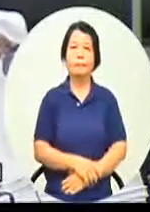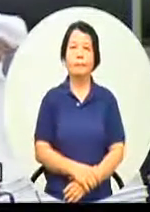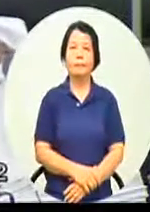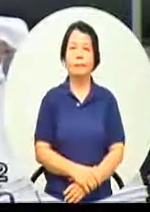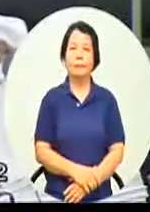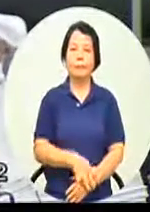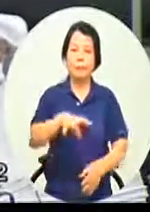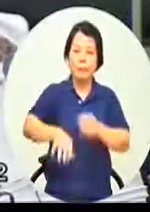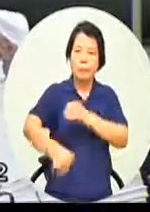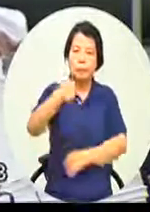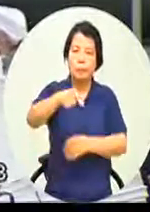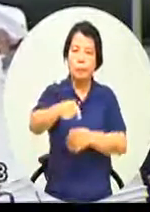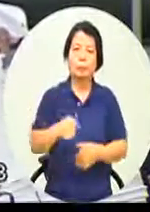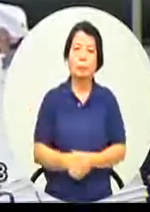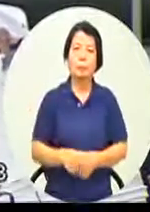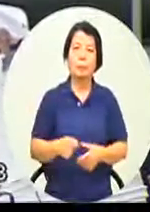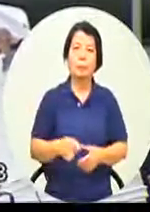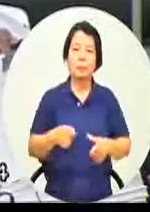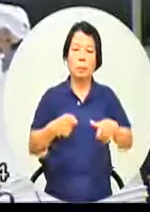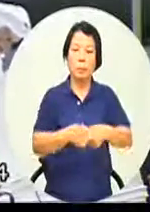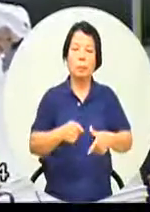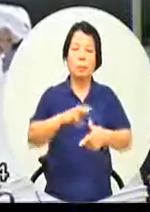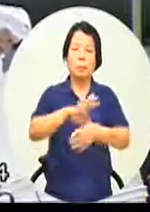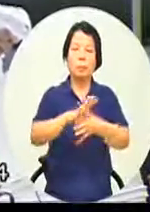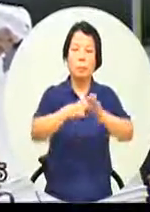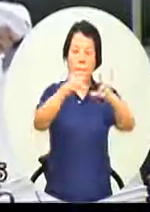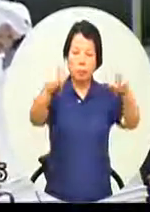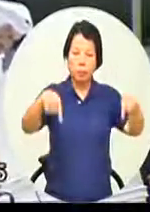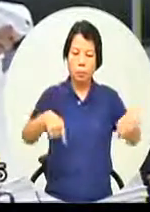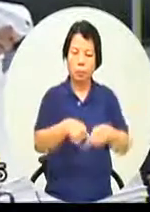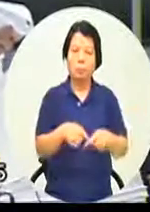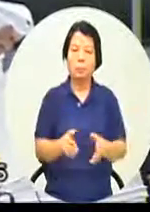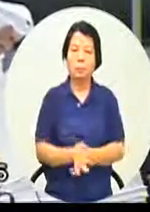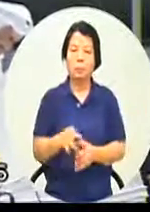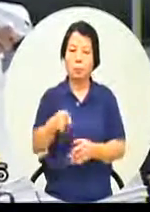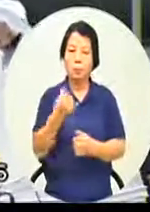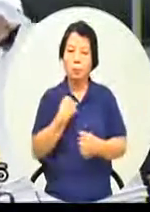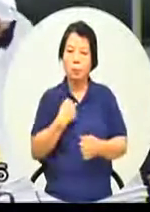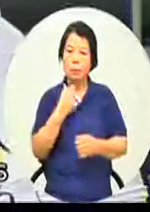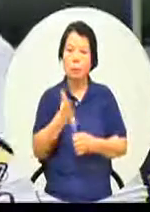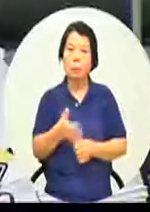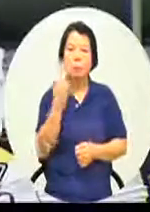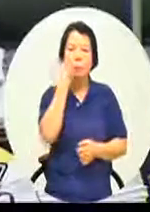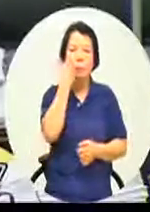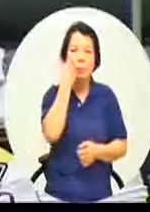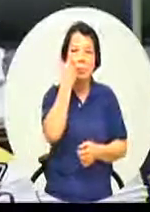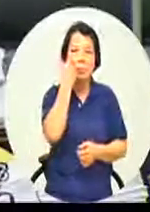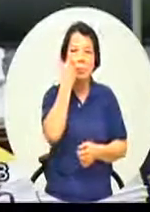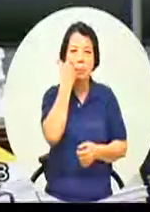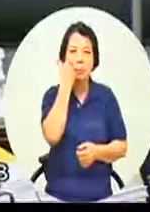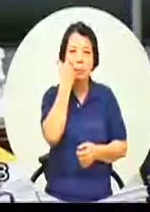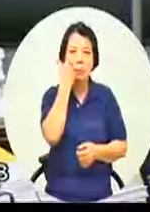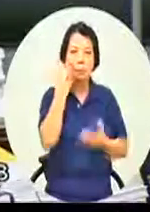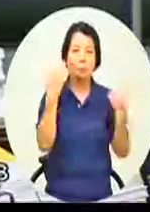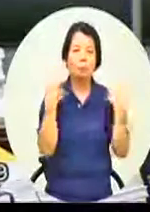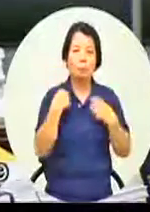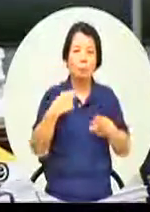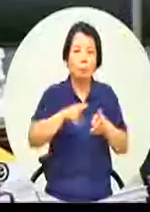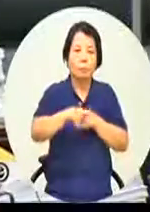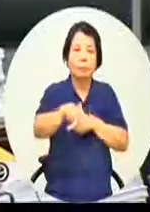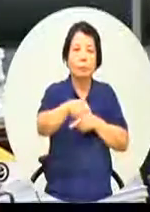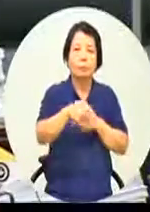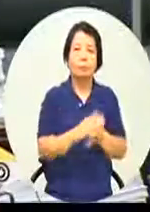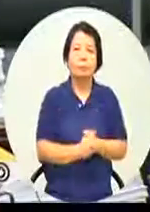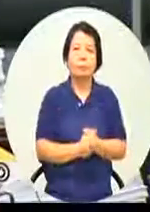局长，我想这个文大概不会到你这边呢、啊，大概不知道是谁带决掉的，谁是带决掉这个文的，层级到哪